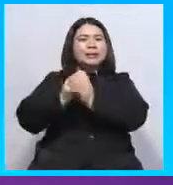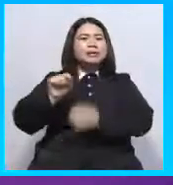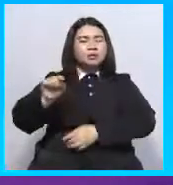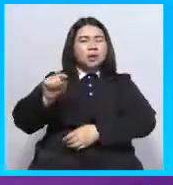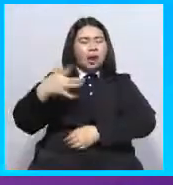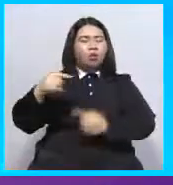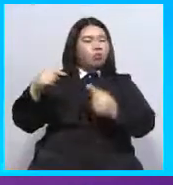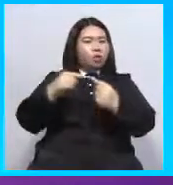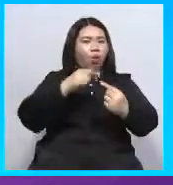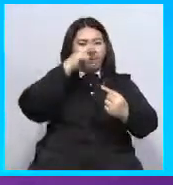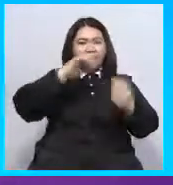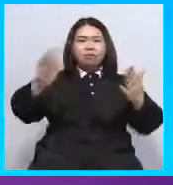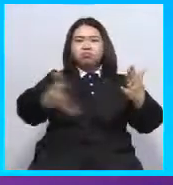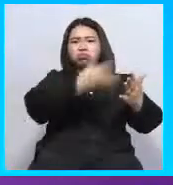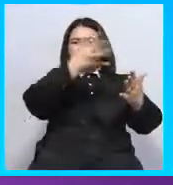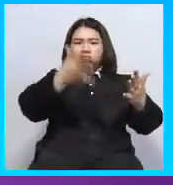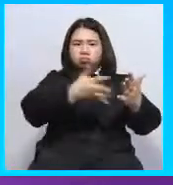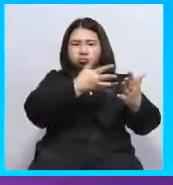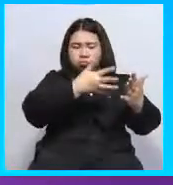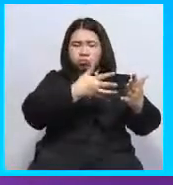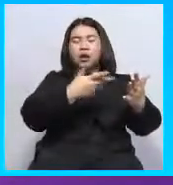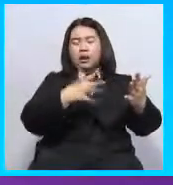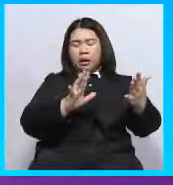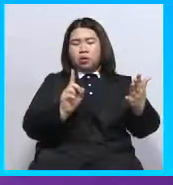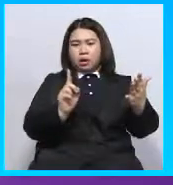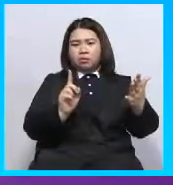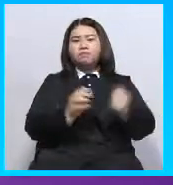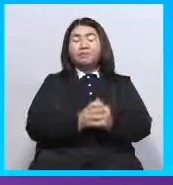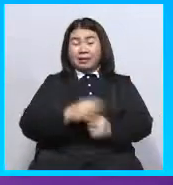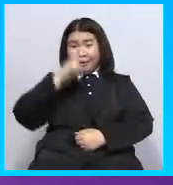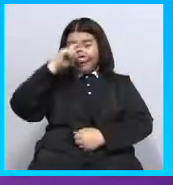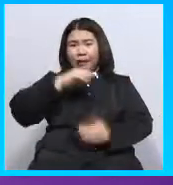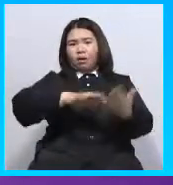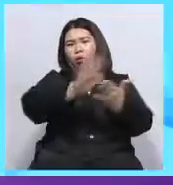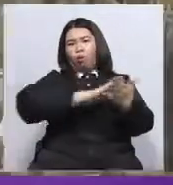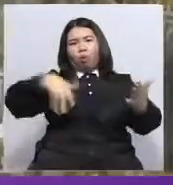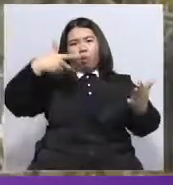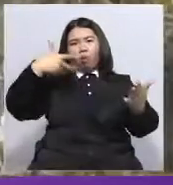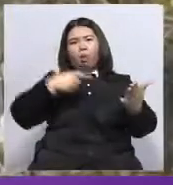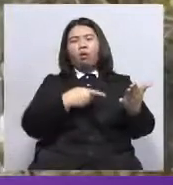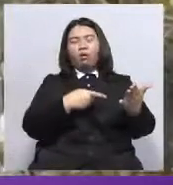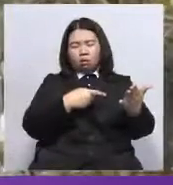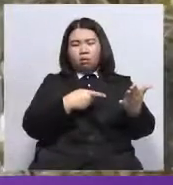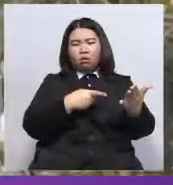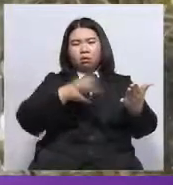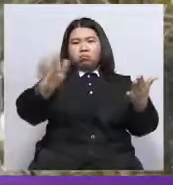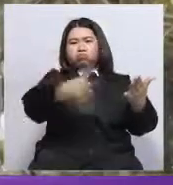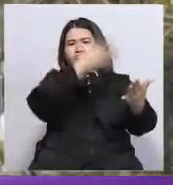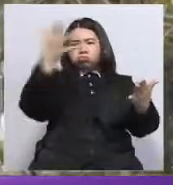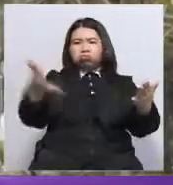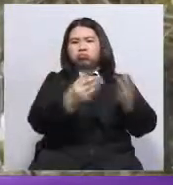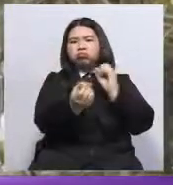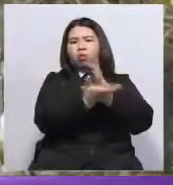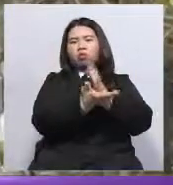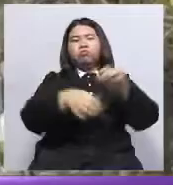แผ่ลงมาปกคลุมประเทศไทยตอนบนและทะเลจีนใต้นะคะในขณะที่ประเทศไทยเรามีอากาศร้อนค่ะทำให้บริเวณดังกล่าวก็จะมีพ